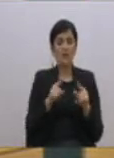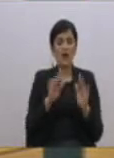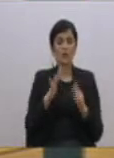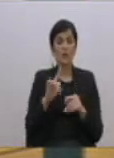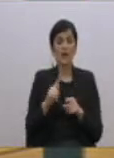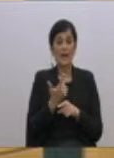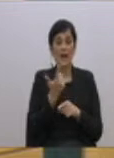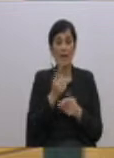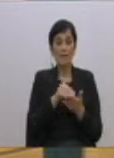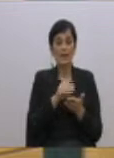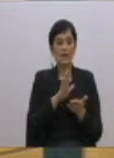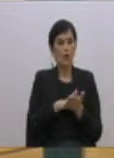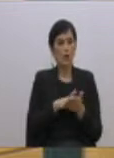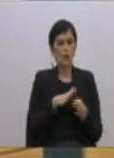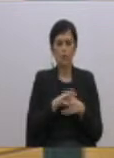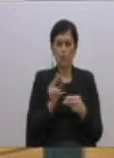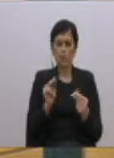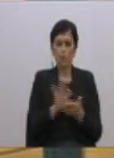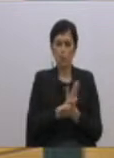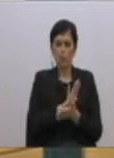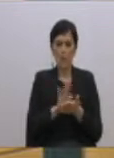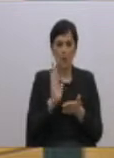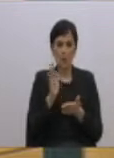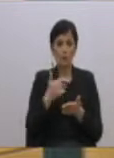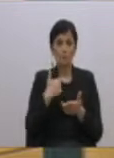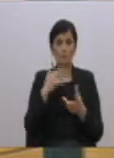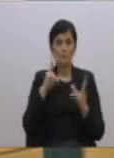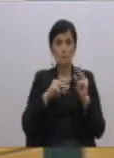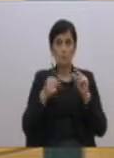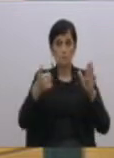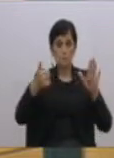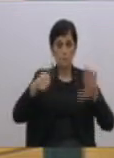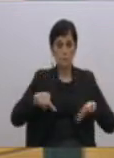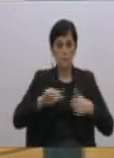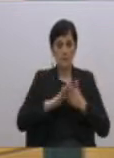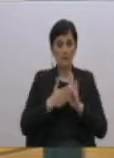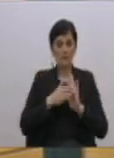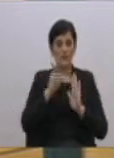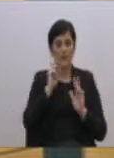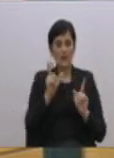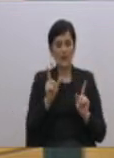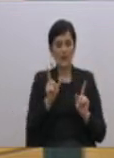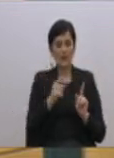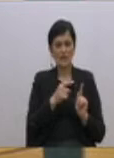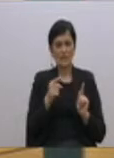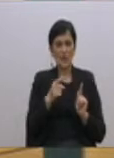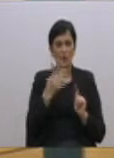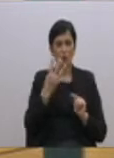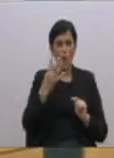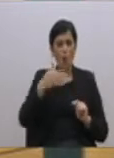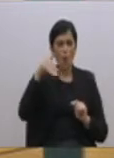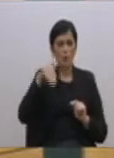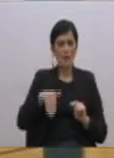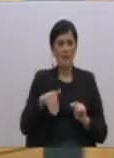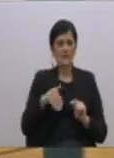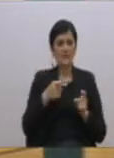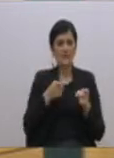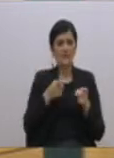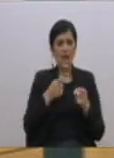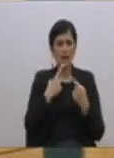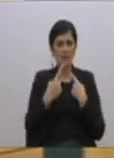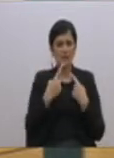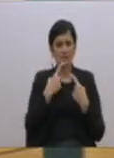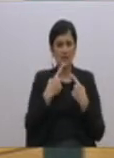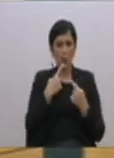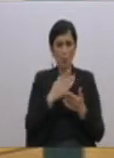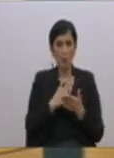ხელახალ რეგისტრაცია იქნება სრულიად უფასო, ჩვენ გათვალისწინებული აქვს 6 თვიანი ვადა და ახლობით სადღაც 40,000-მდე იარაღზეა საუბარი, რაც